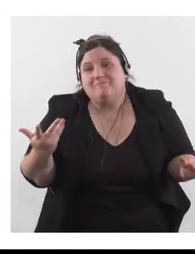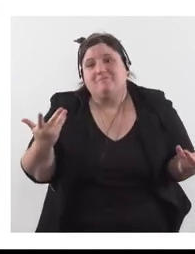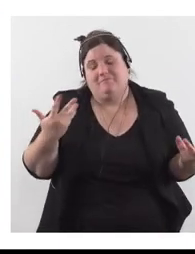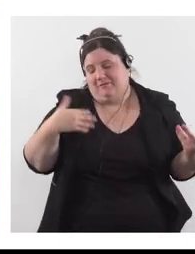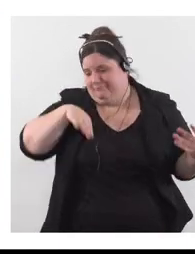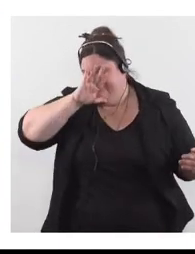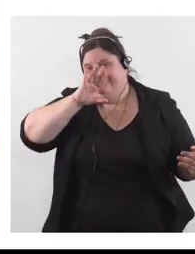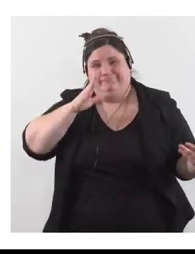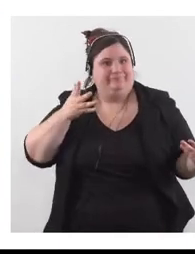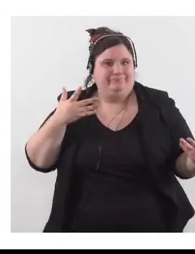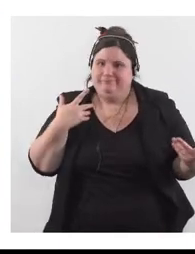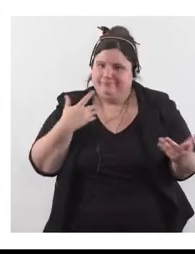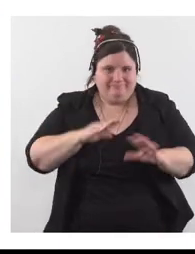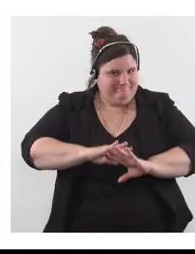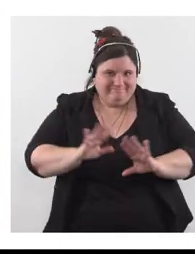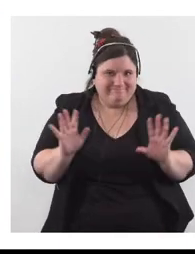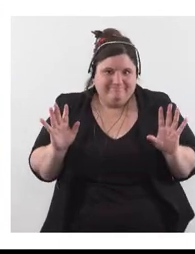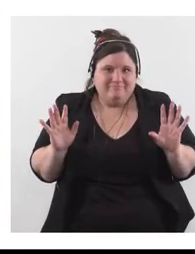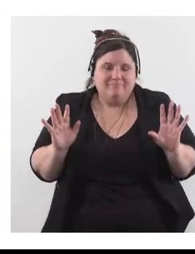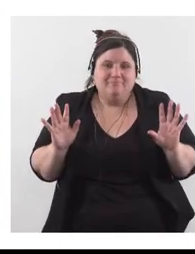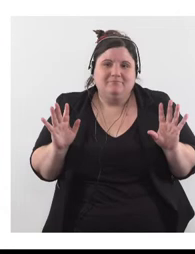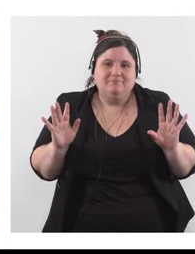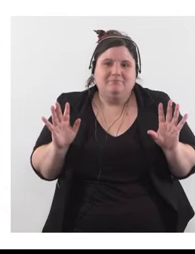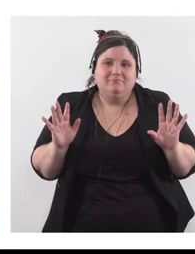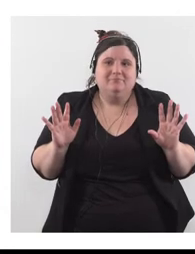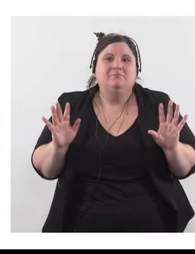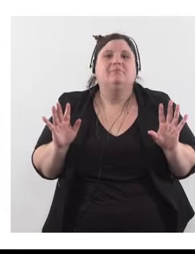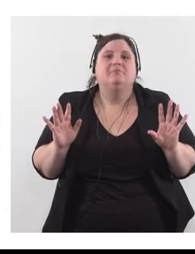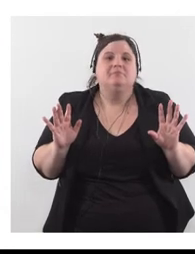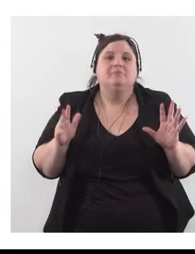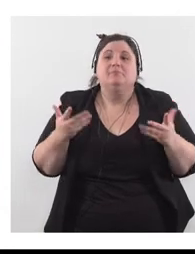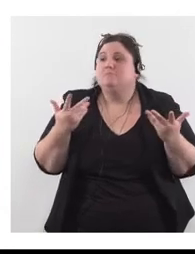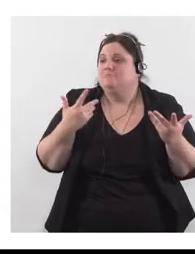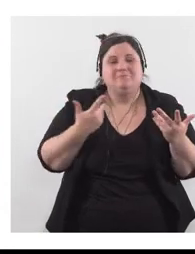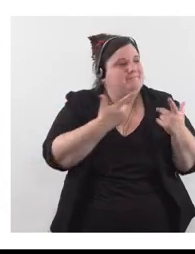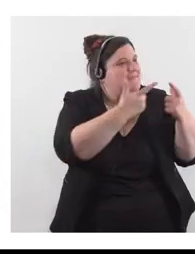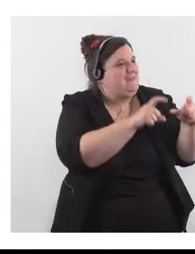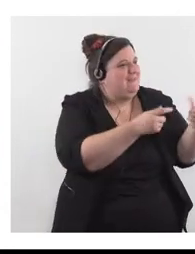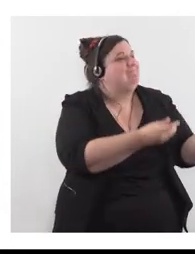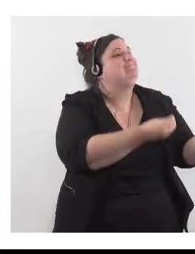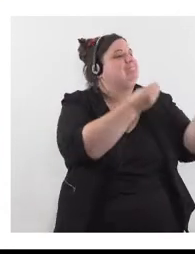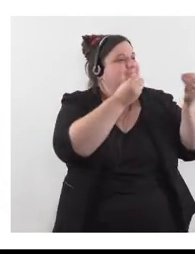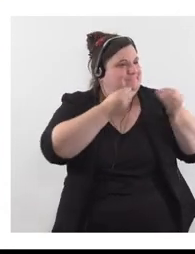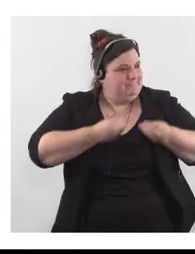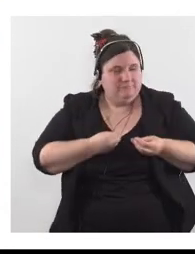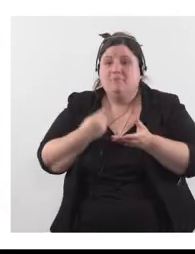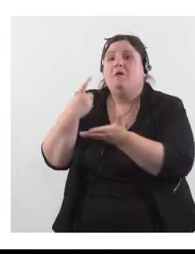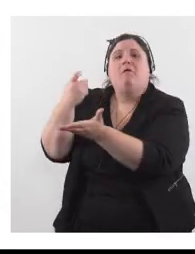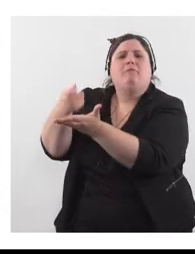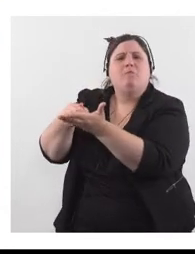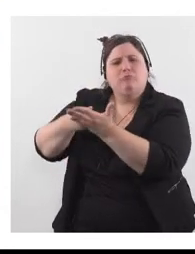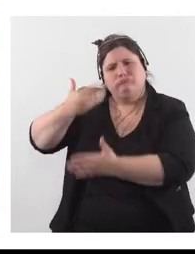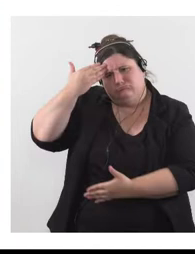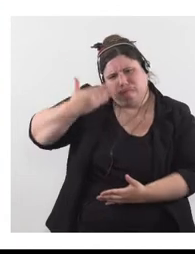Mais les choses ne se sont pas passées comme cela. Je suis donc allée dans une banque qui est très connue, qui a une